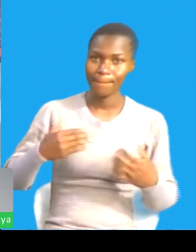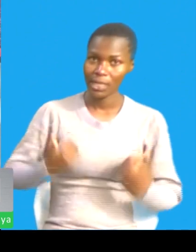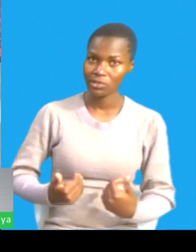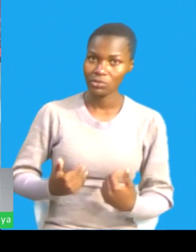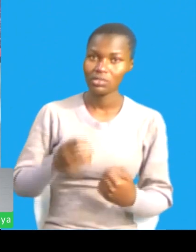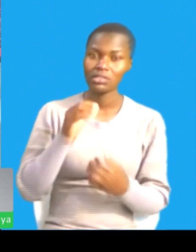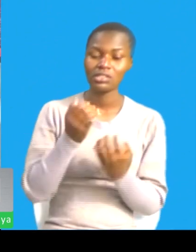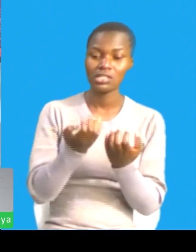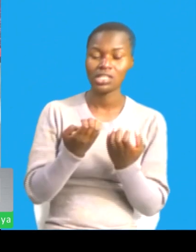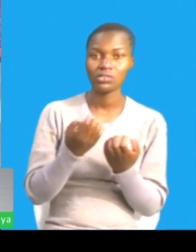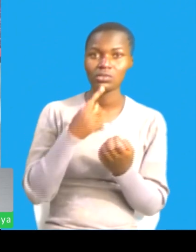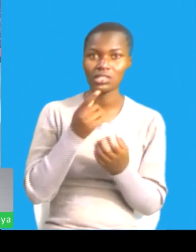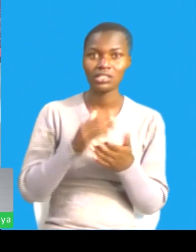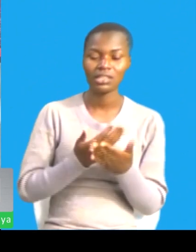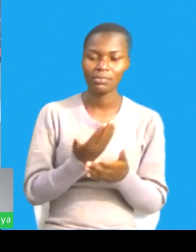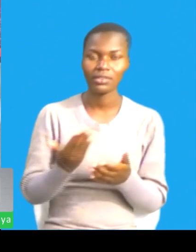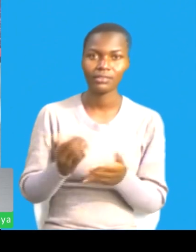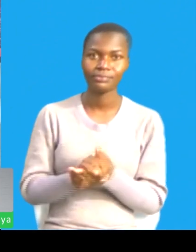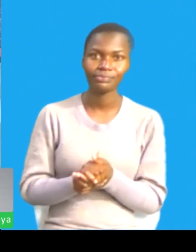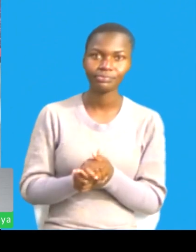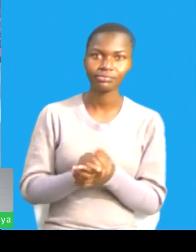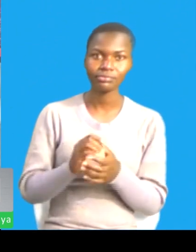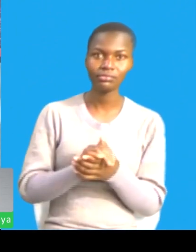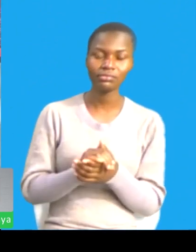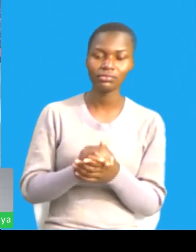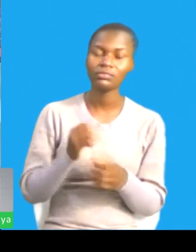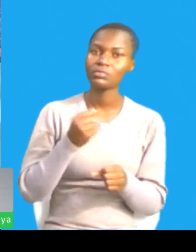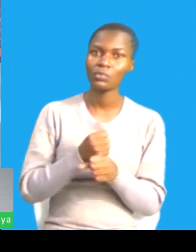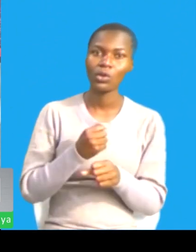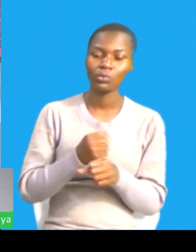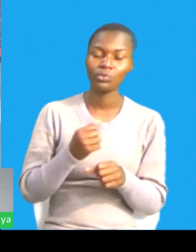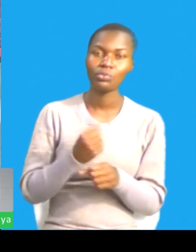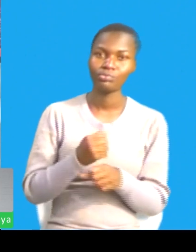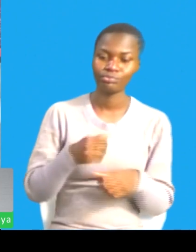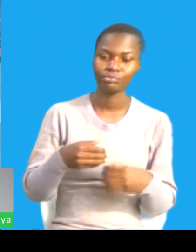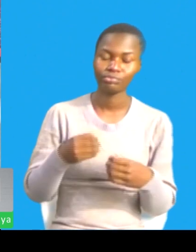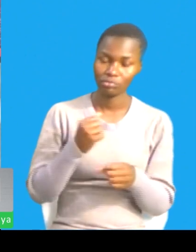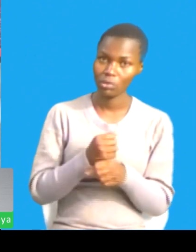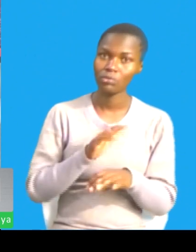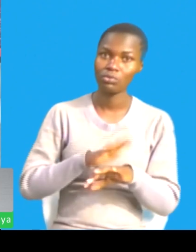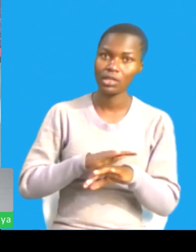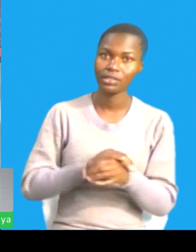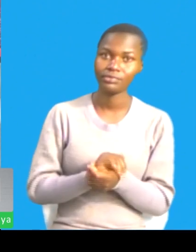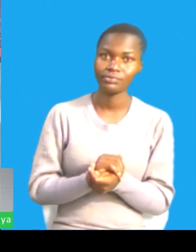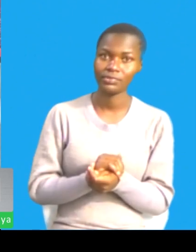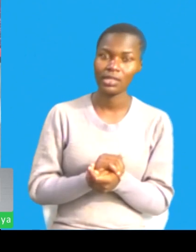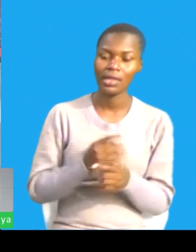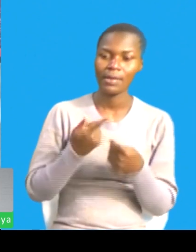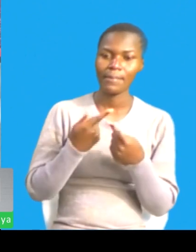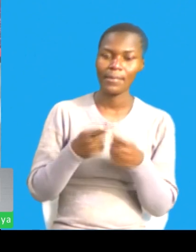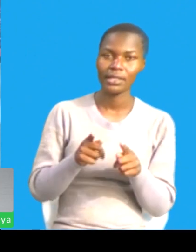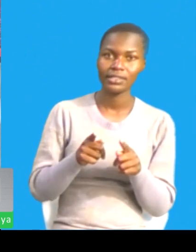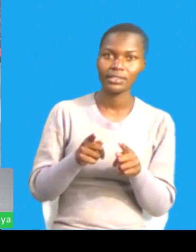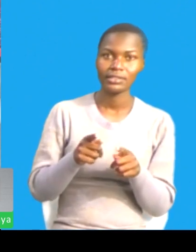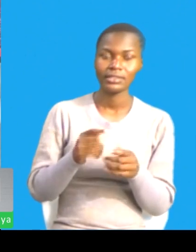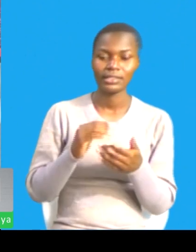job. I'll give them 80 out of 100. Watafanya kazi yao. Hiyo ndio kazi ya opposition yote. Lakini sasa pande ya